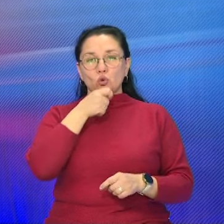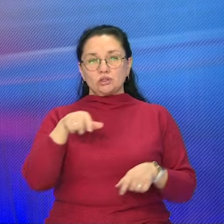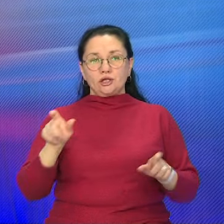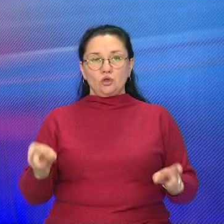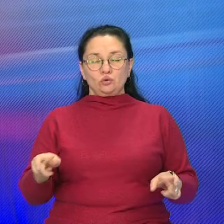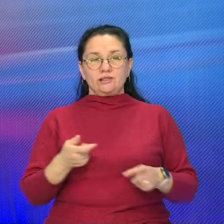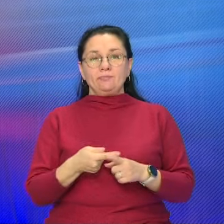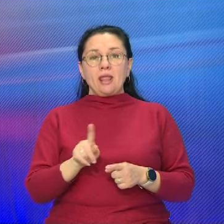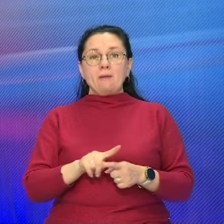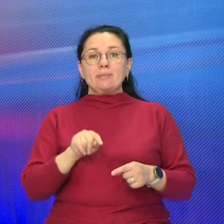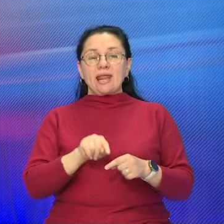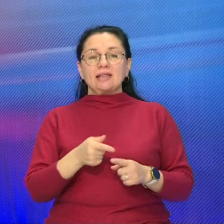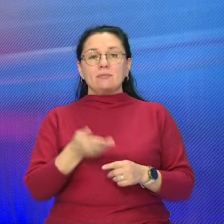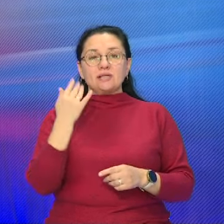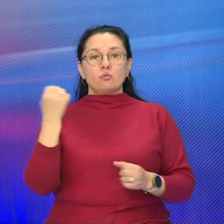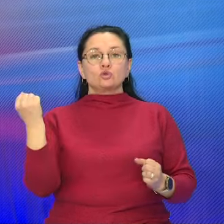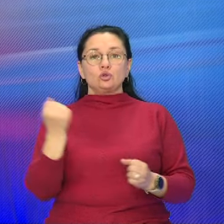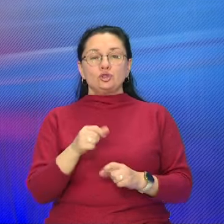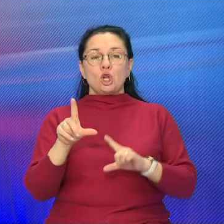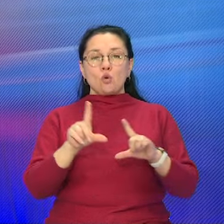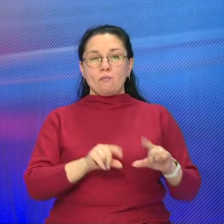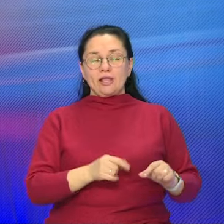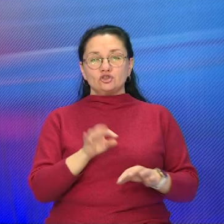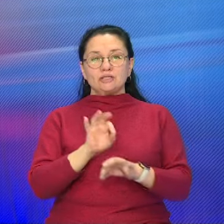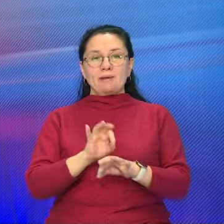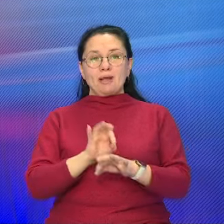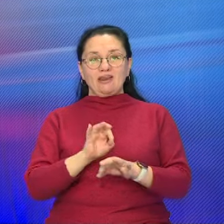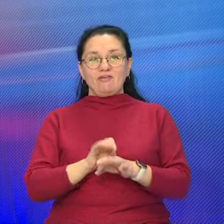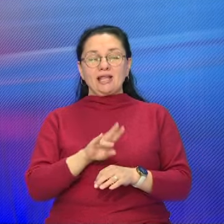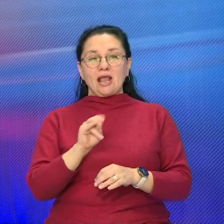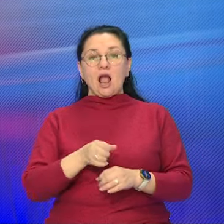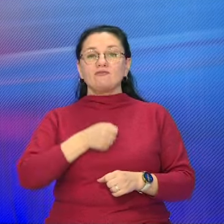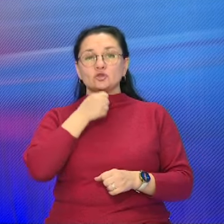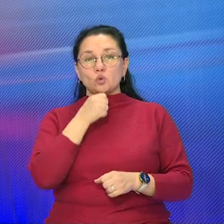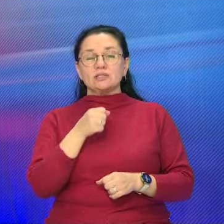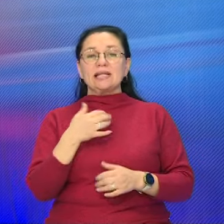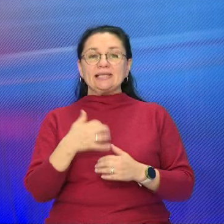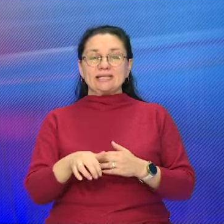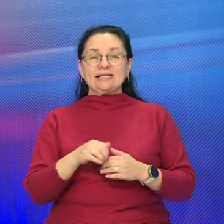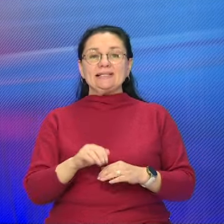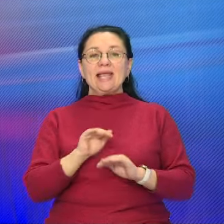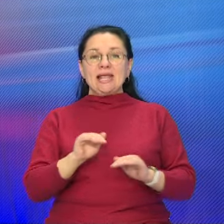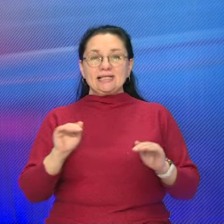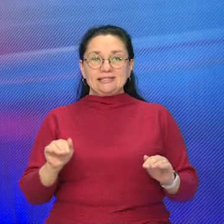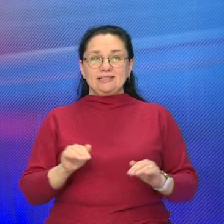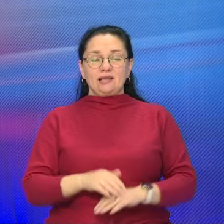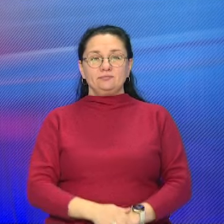население. При этом за прошлую неделю уменьшилась заболеваемость как среди взрослых, так и среди детского